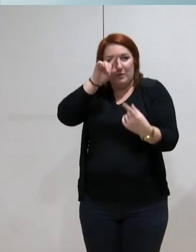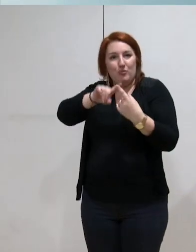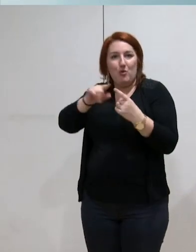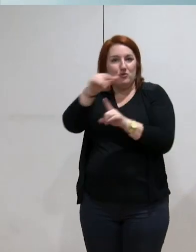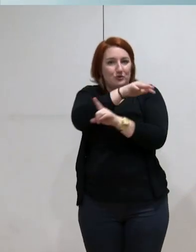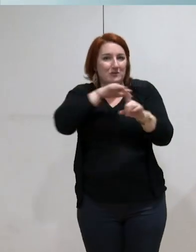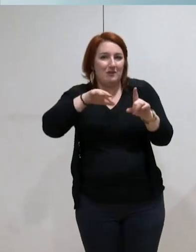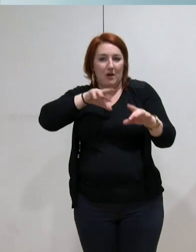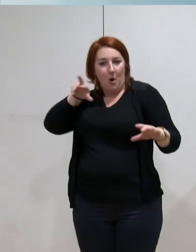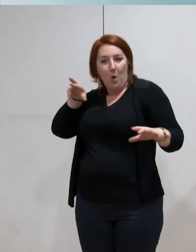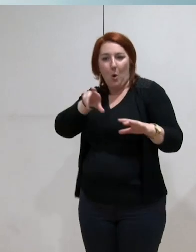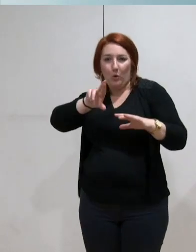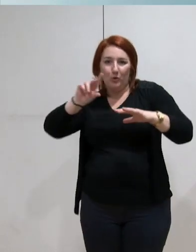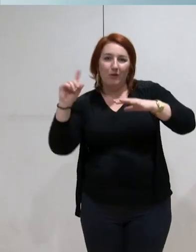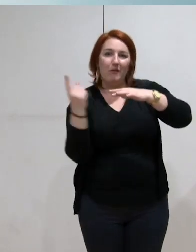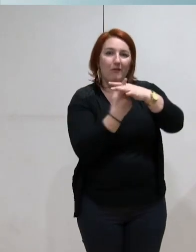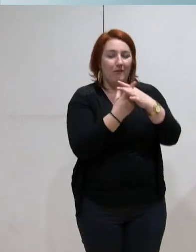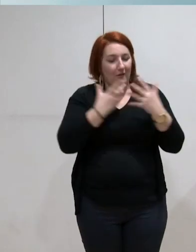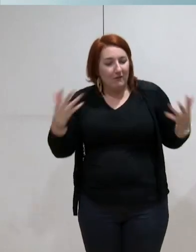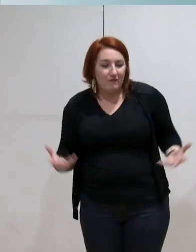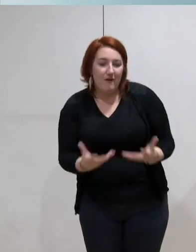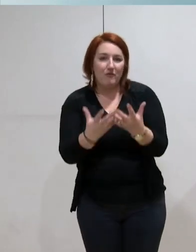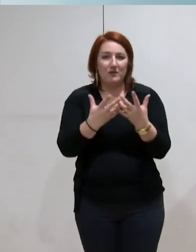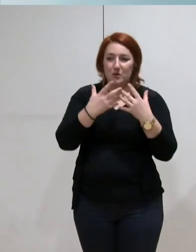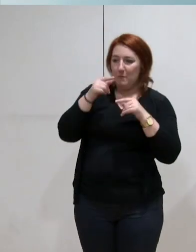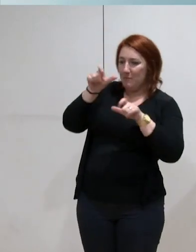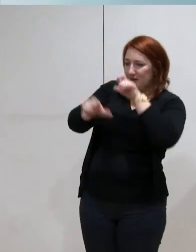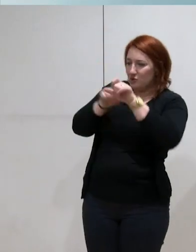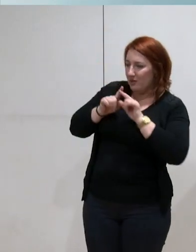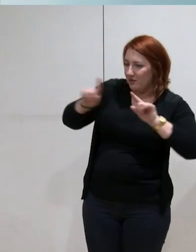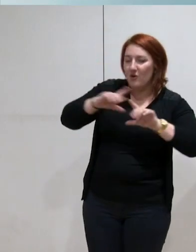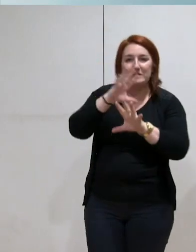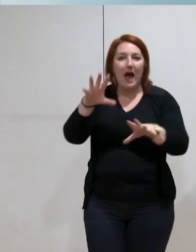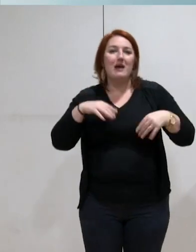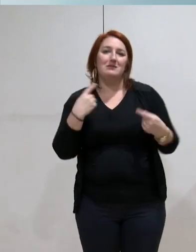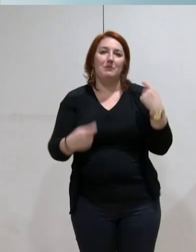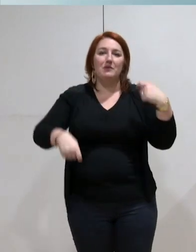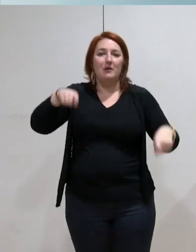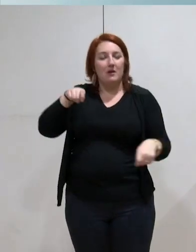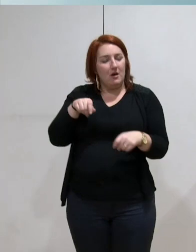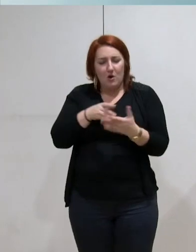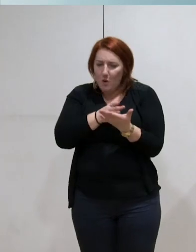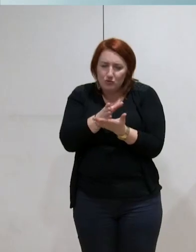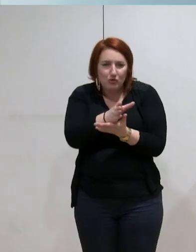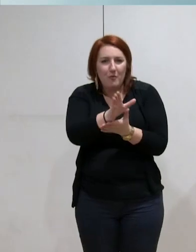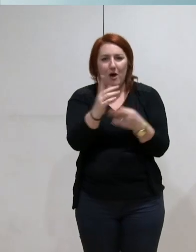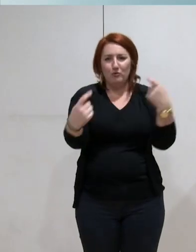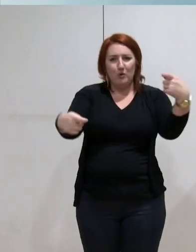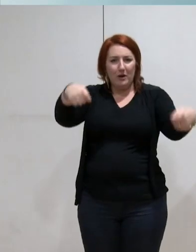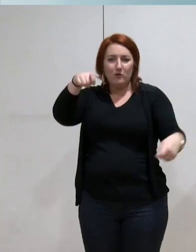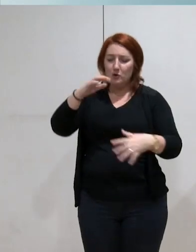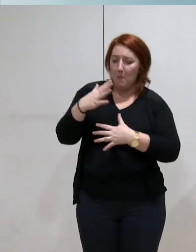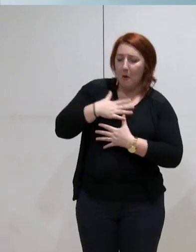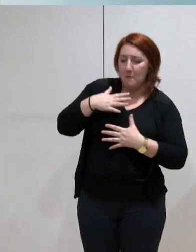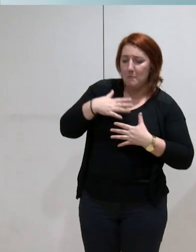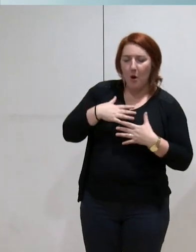société un lieu qui favorise l'acceptation de la différence symboliquement un chemin de tolérance qui se nourit ni de la peur ni du rejet